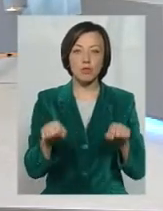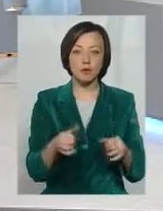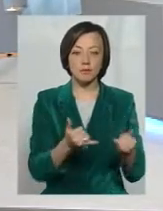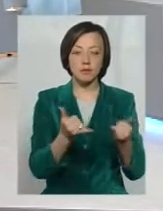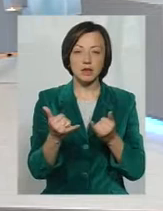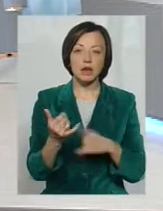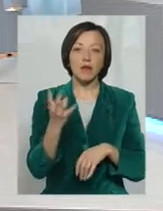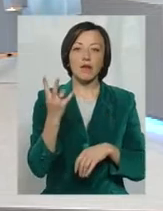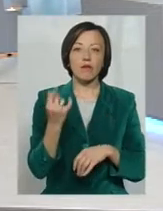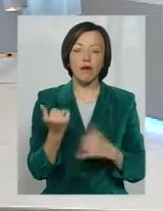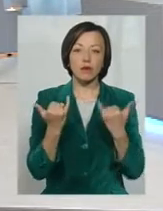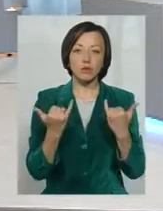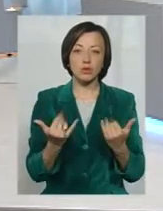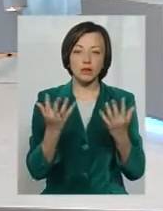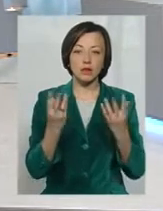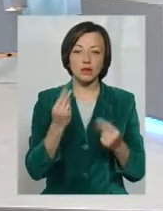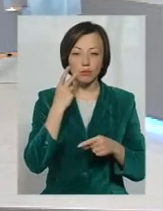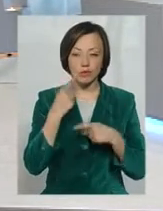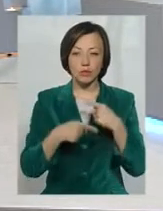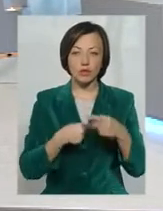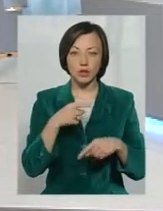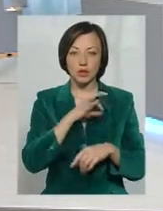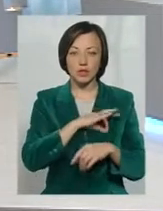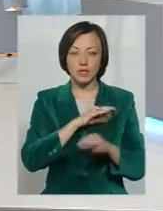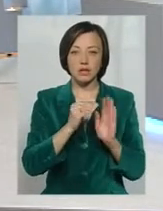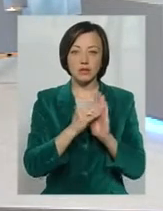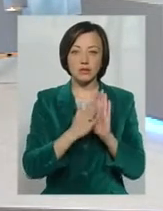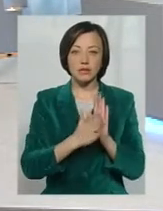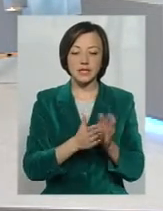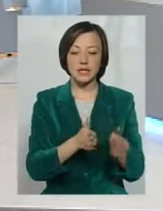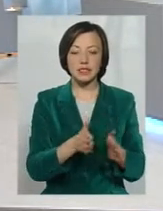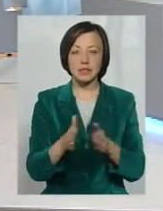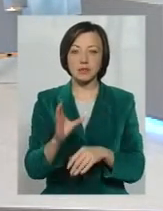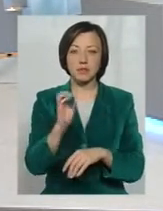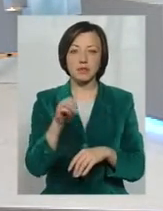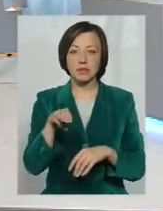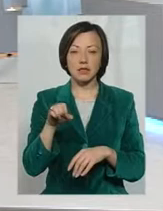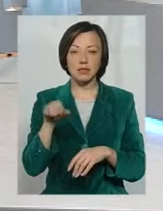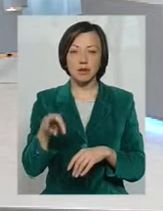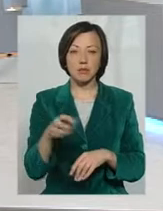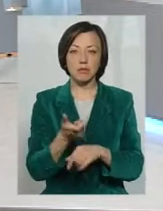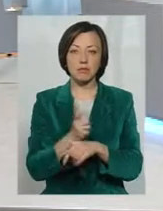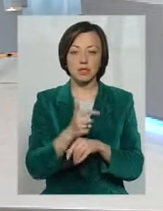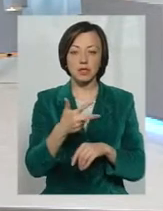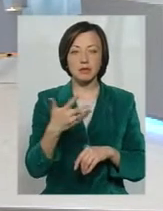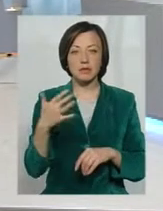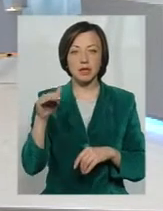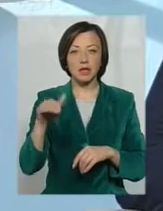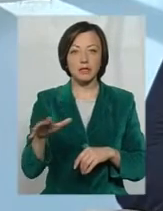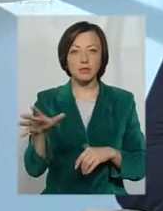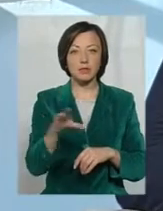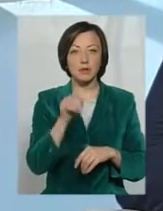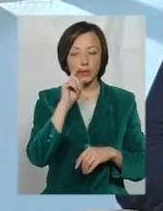Вже на сьогоднішній день постійних користувачів, зареєстрованих в системі СЕТАМ, більше 35 тисяч по всій Україні. І